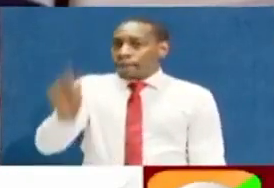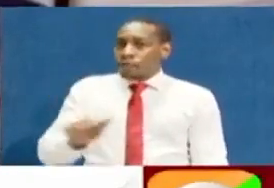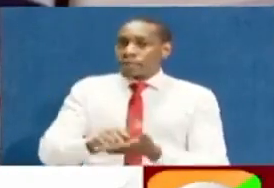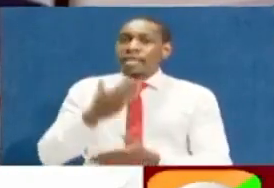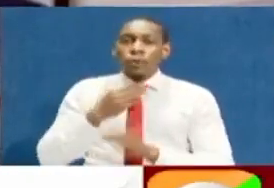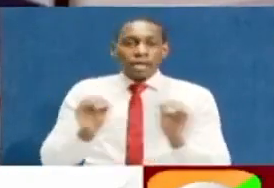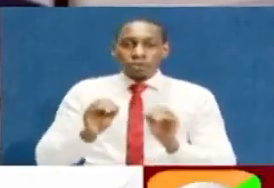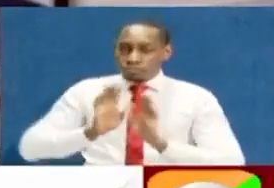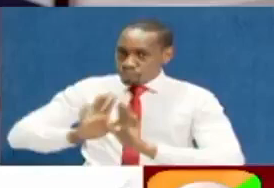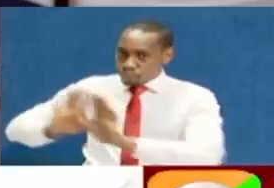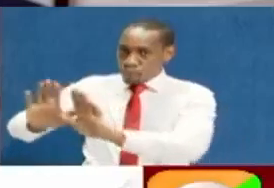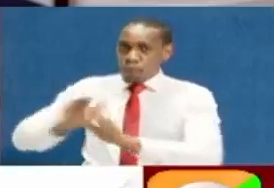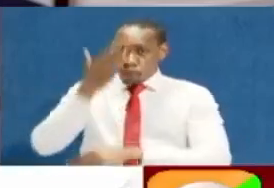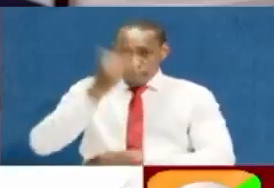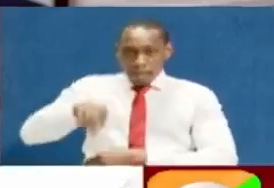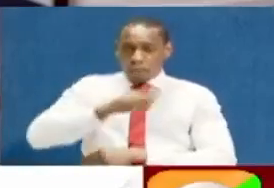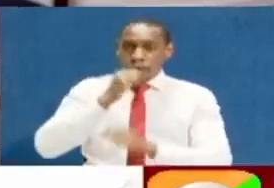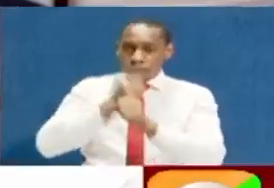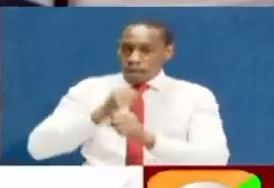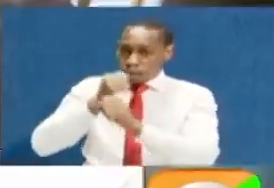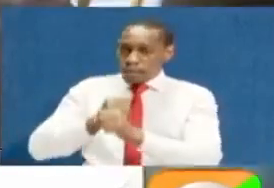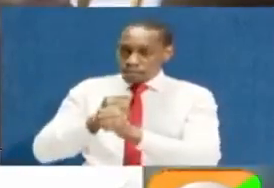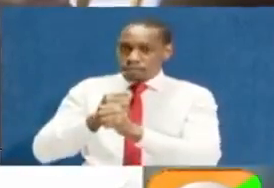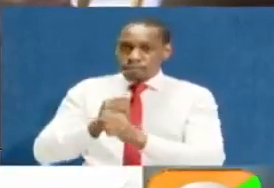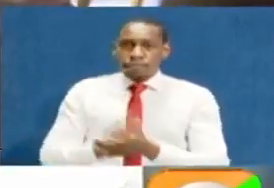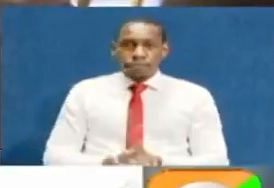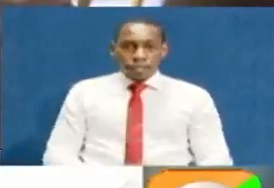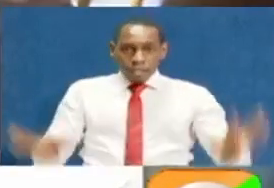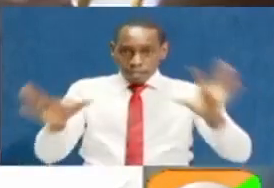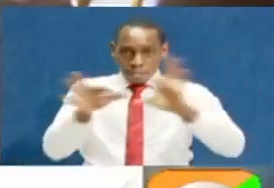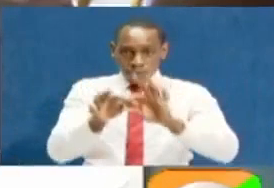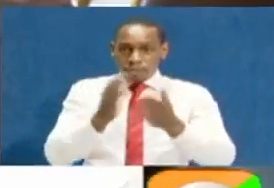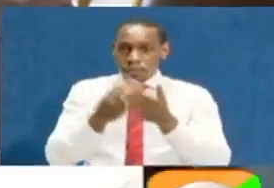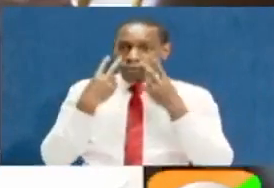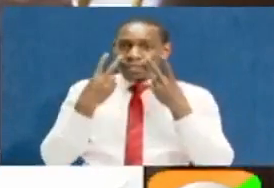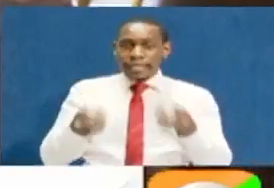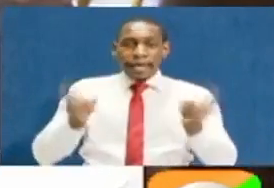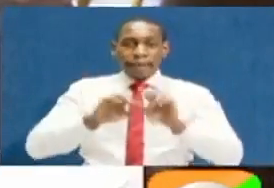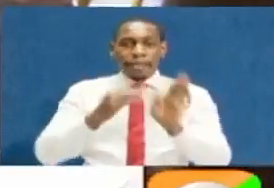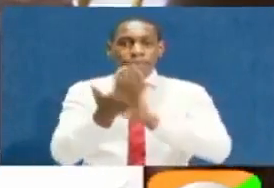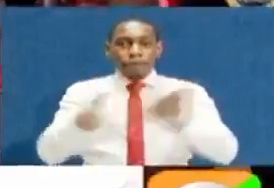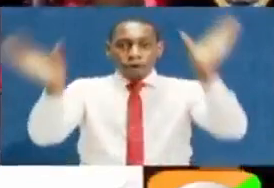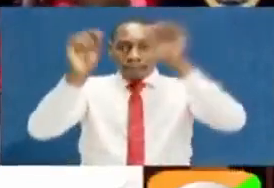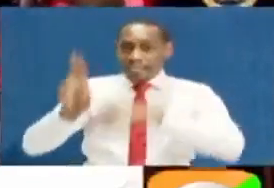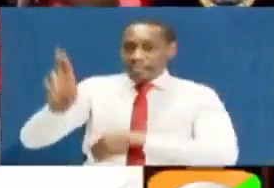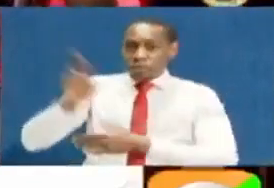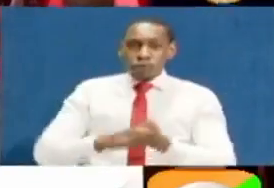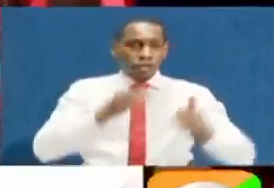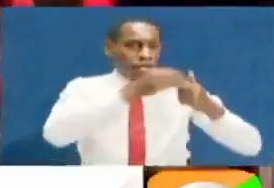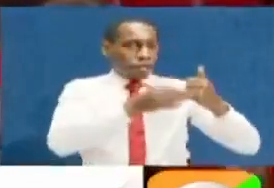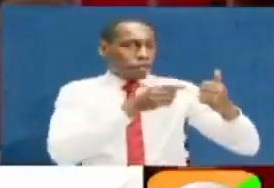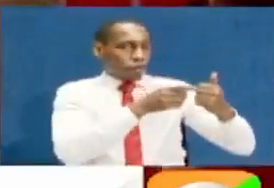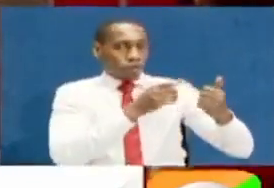hiyo, akae kando kwa sababu sisi tutatembea juu yake. Maridhiano haya ikionekana kufanyika mbele ya Rais Kenyatta,